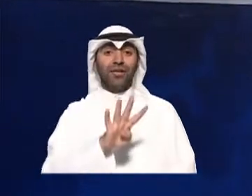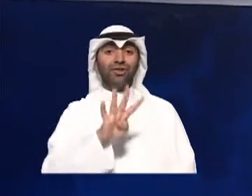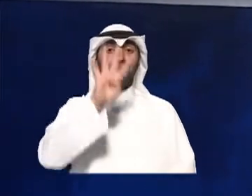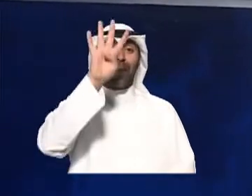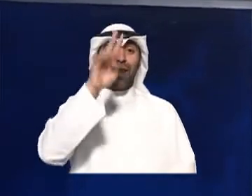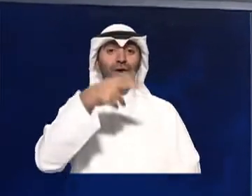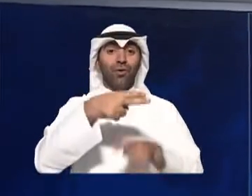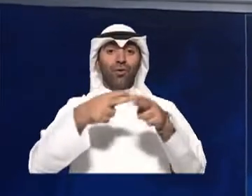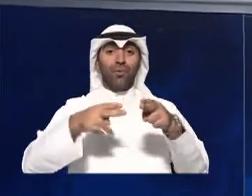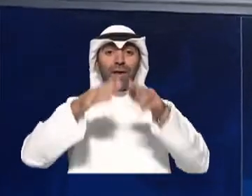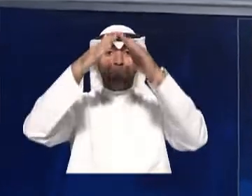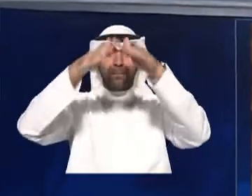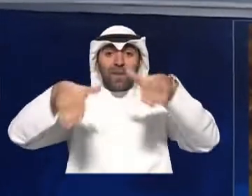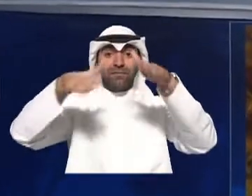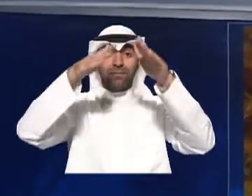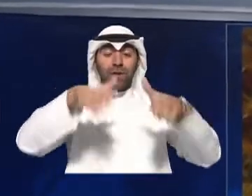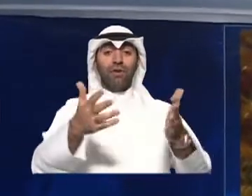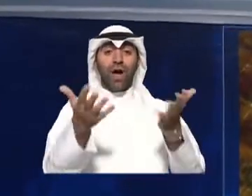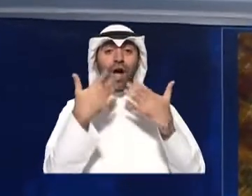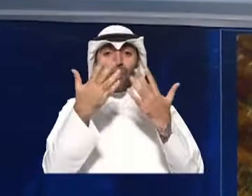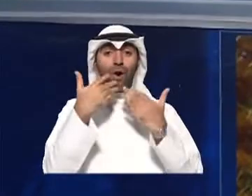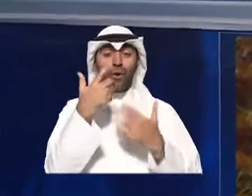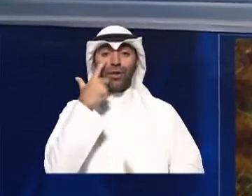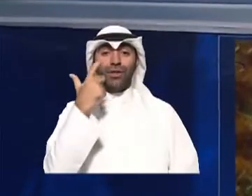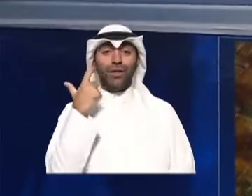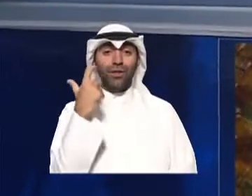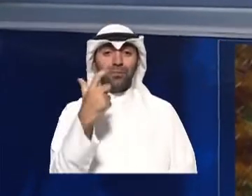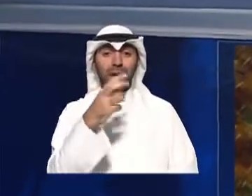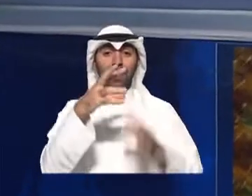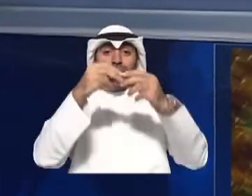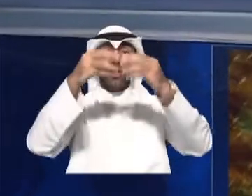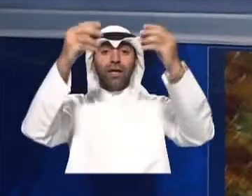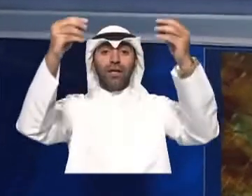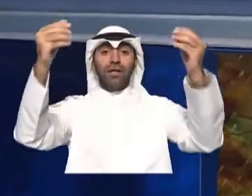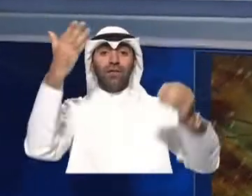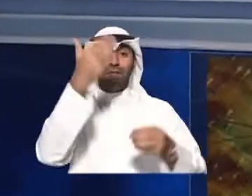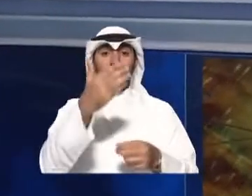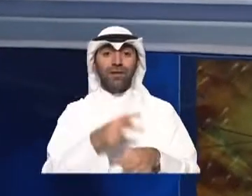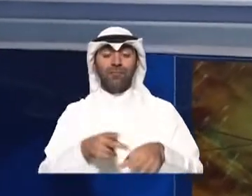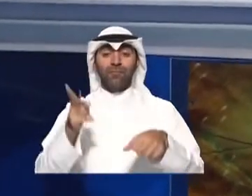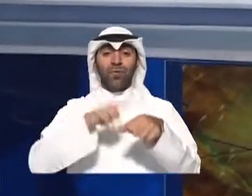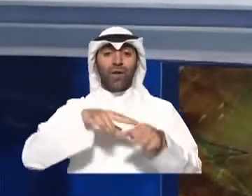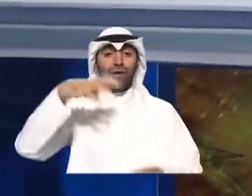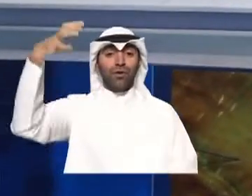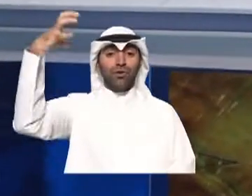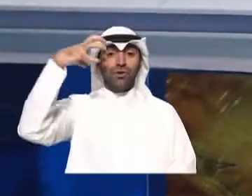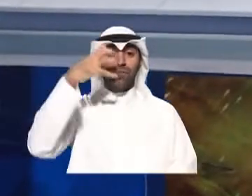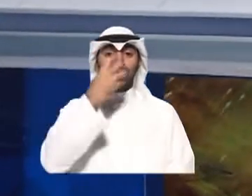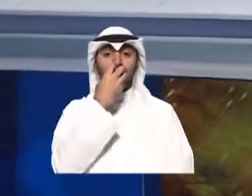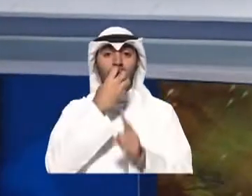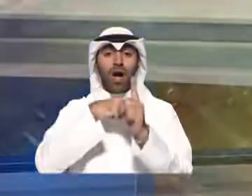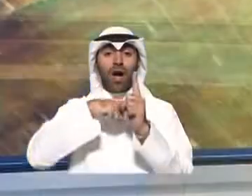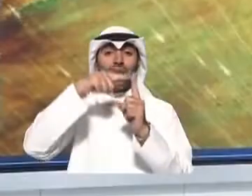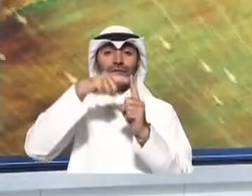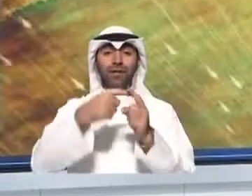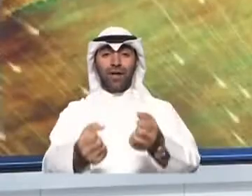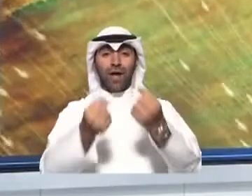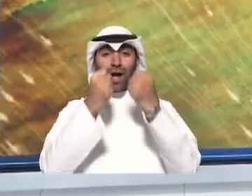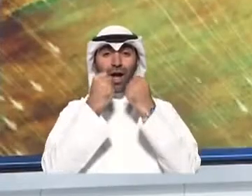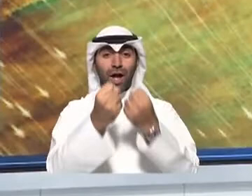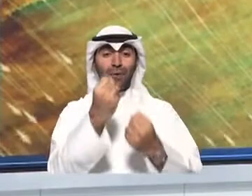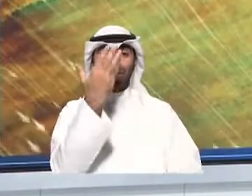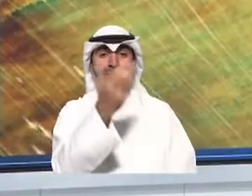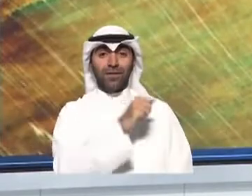لبعض الغبار المثار على هذه المناطق، وأيضا أجواء راح تكون شديدة الحرارة، ومتوقع تصل درجات الحرارة بشكل عام ما